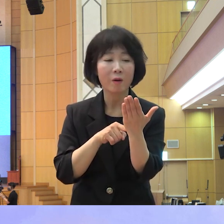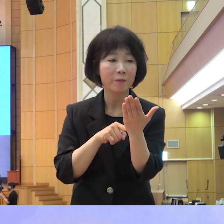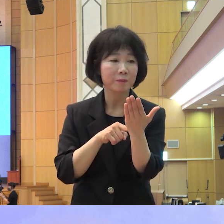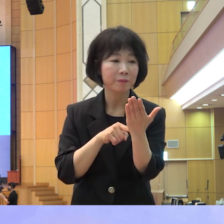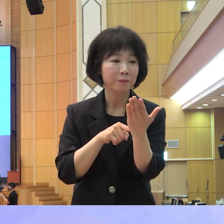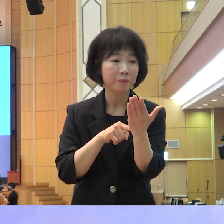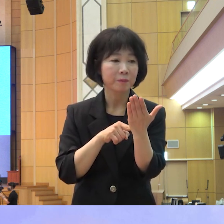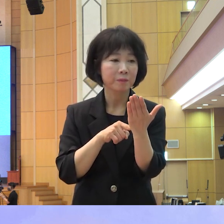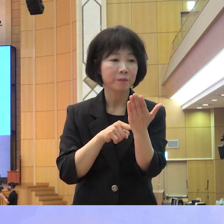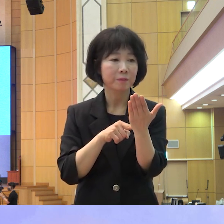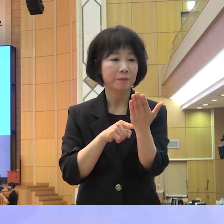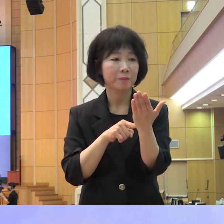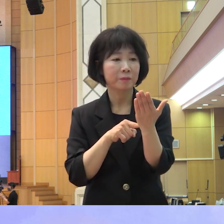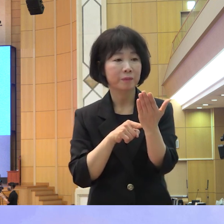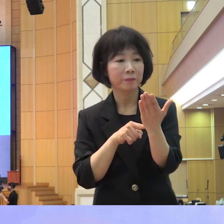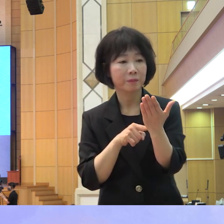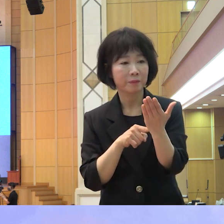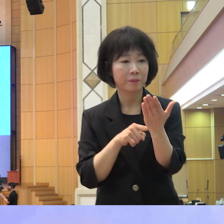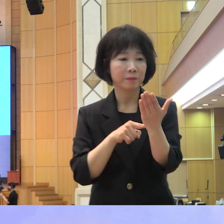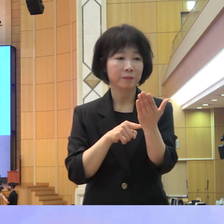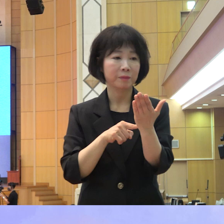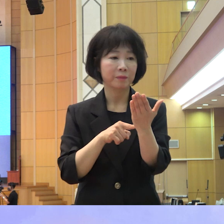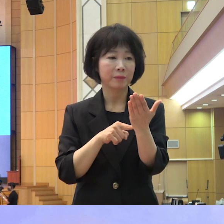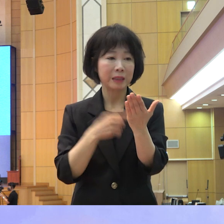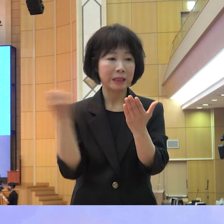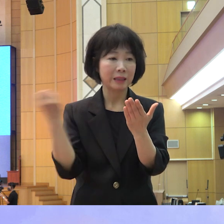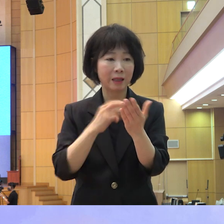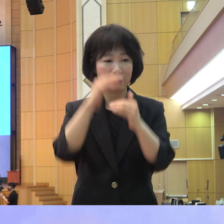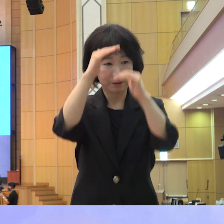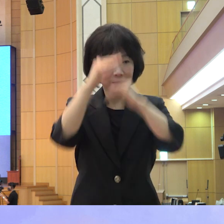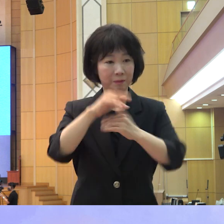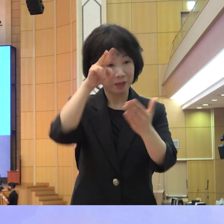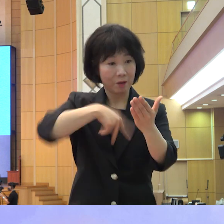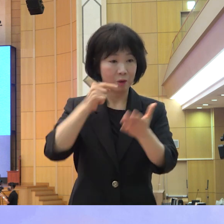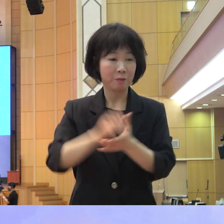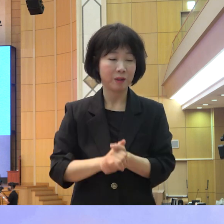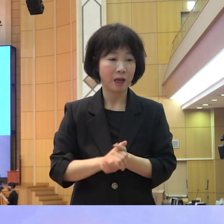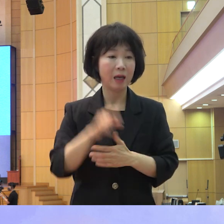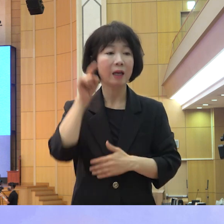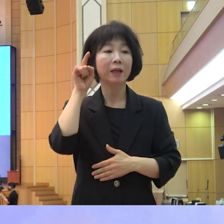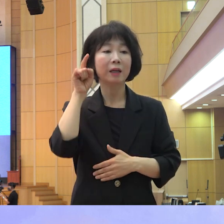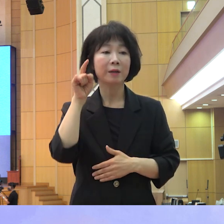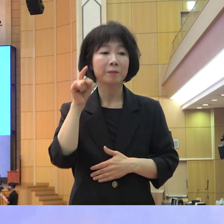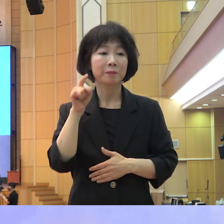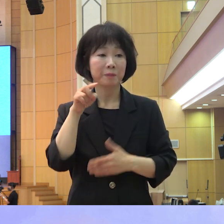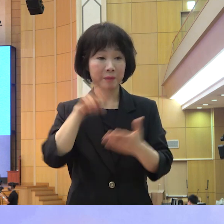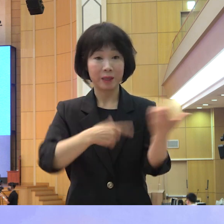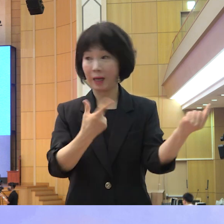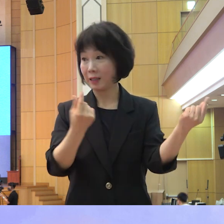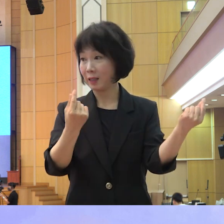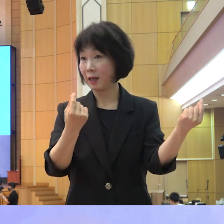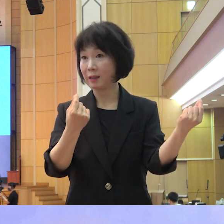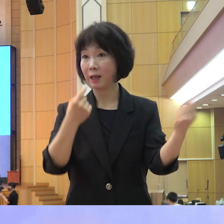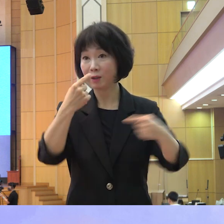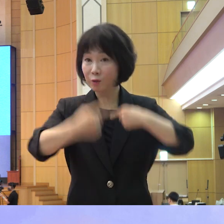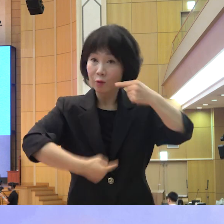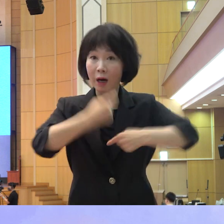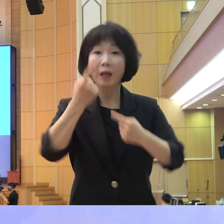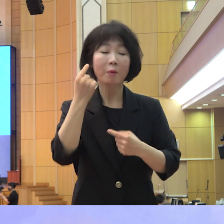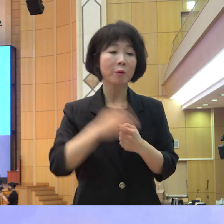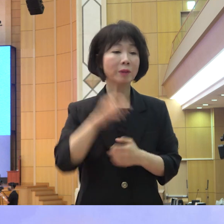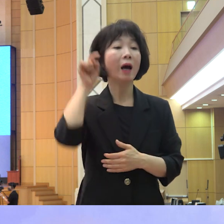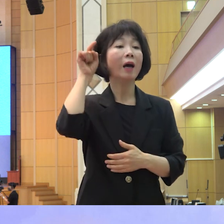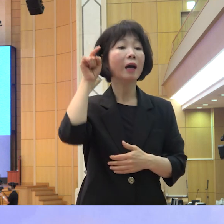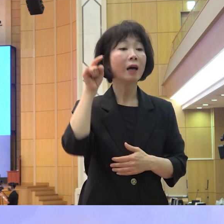16절을 여러분들 목소리로 크게 한번 읽어주세요. 그리고 마치겠습니다. 다 같이 한번 우리 교회학교 친구들이